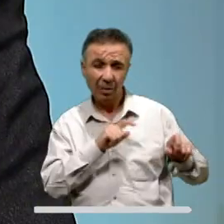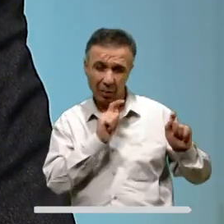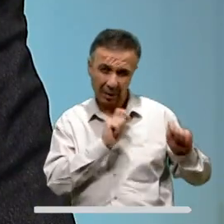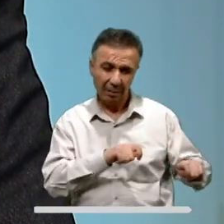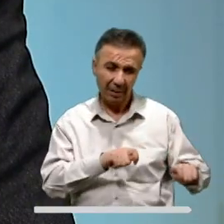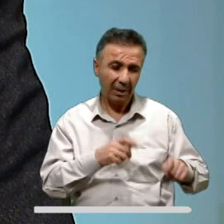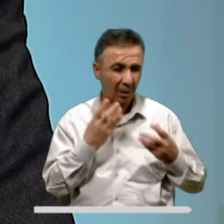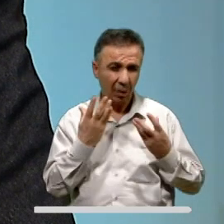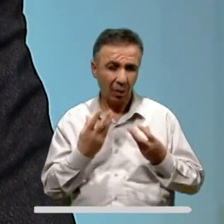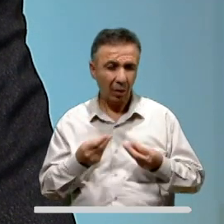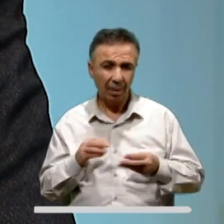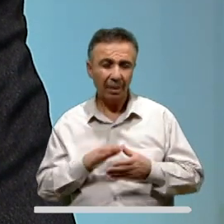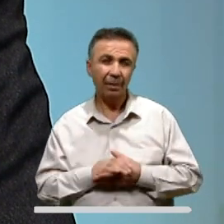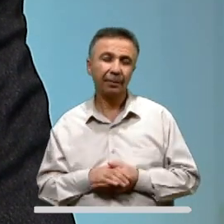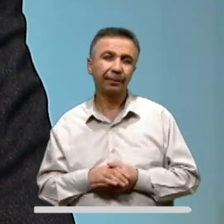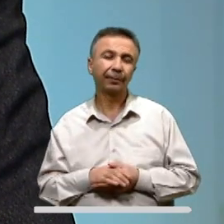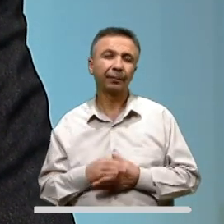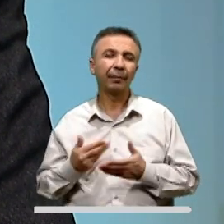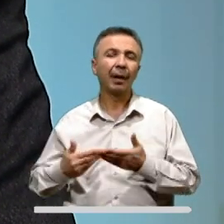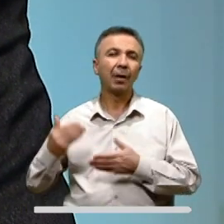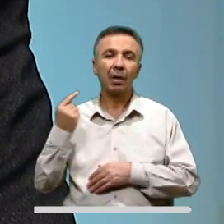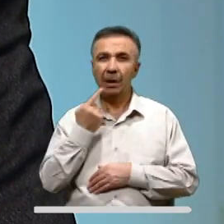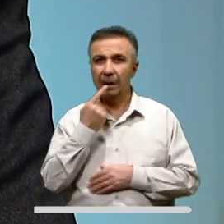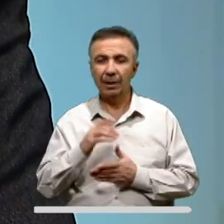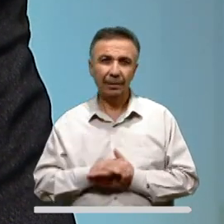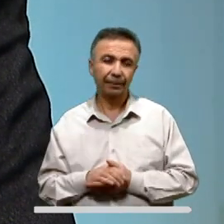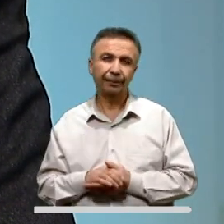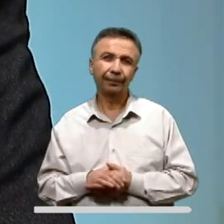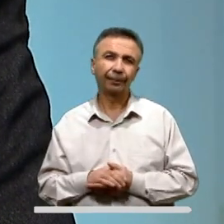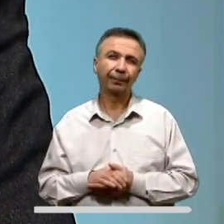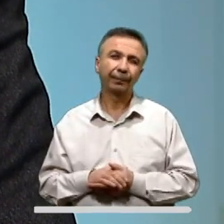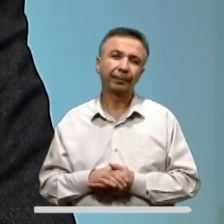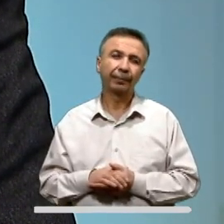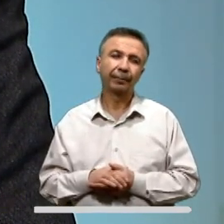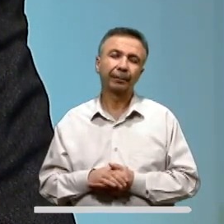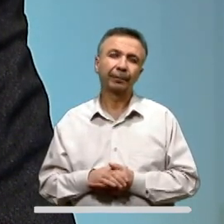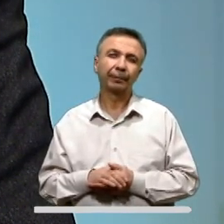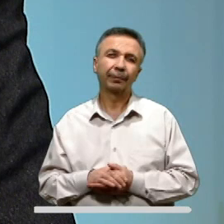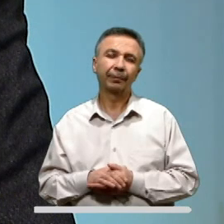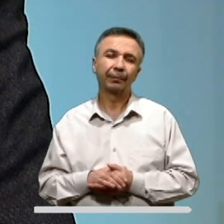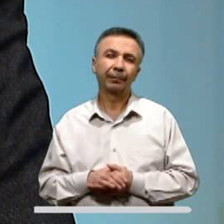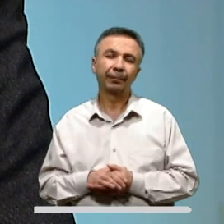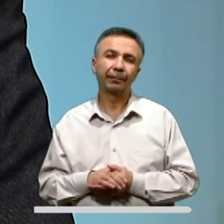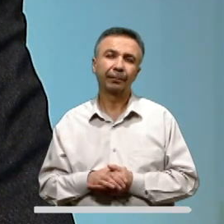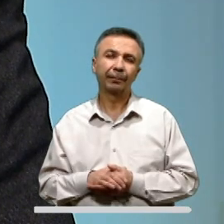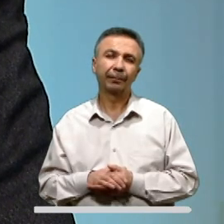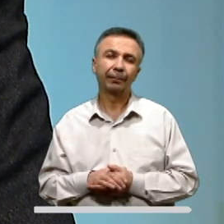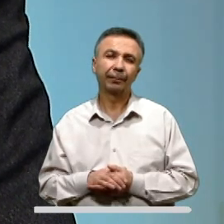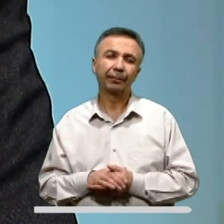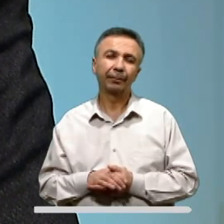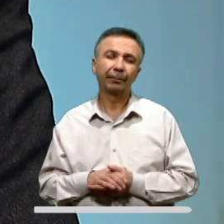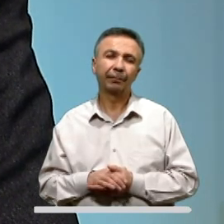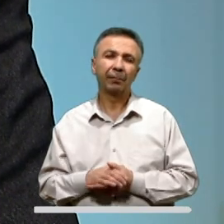ki olabilir bunlar, biraz önce söyledik aslında program içerisinde, ruberu ve çembi veçin yüz